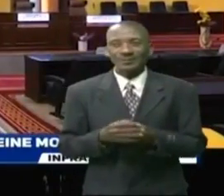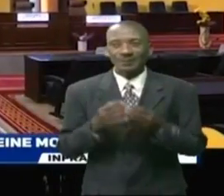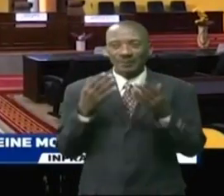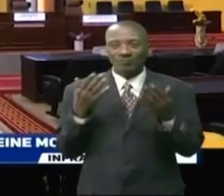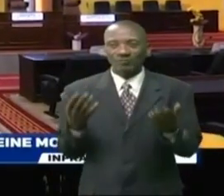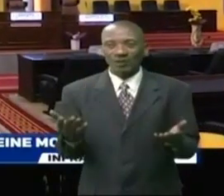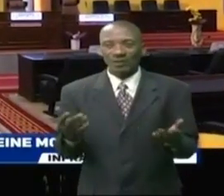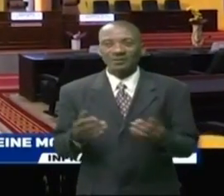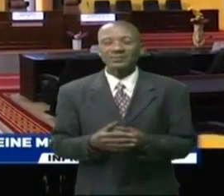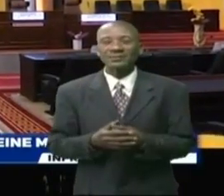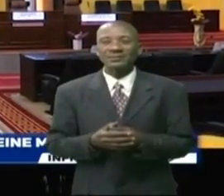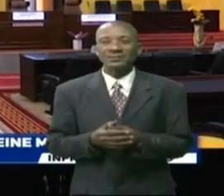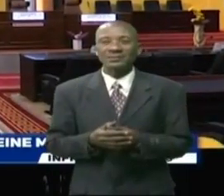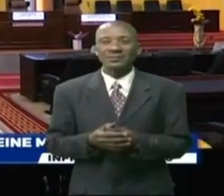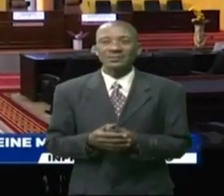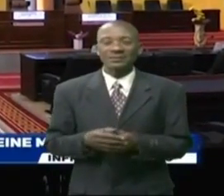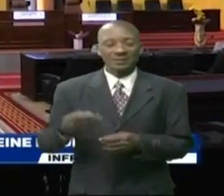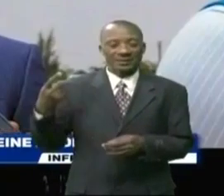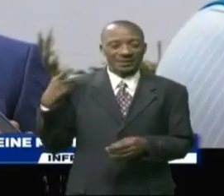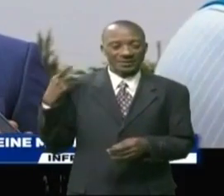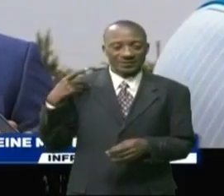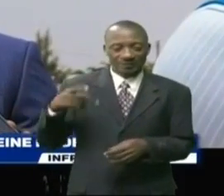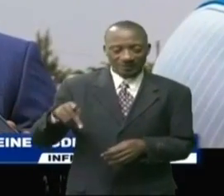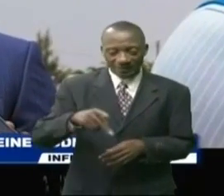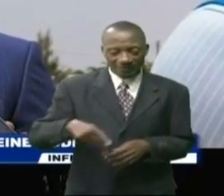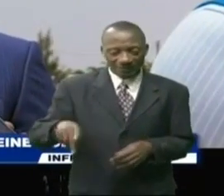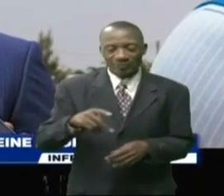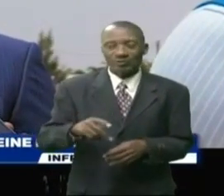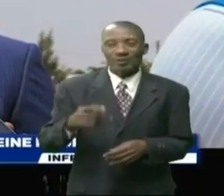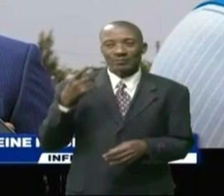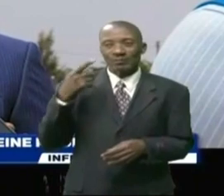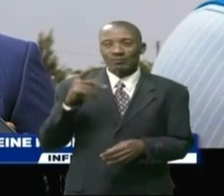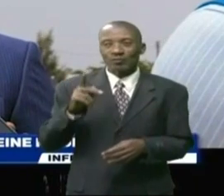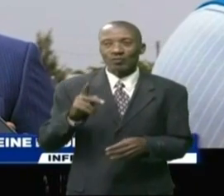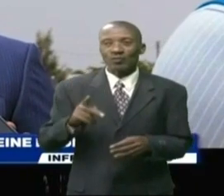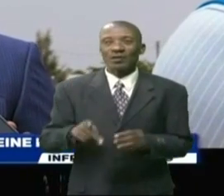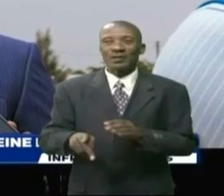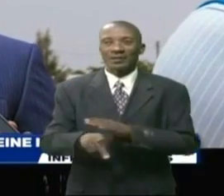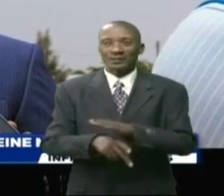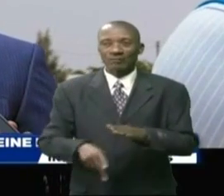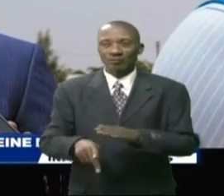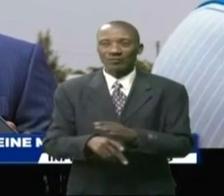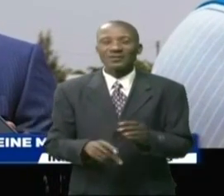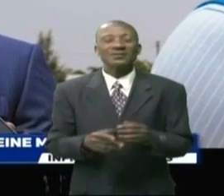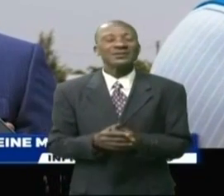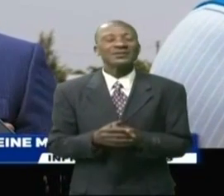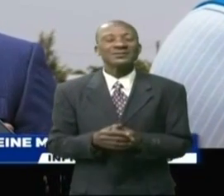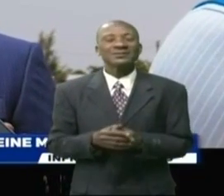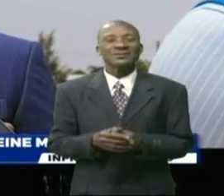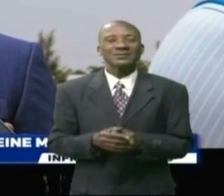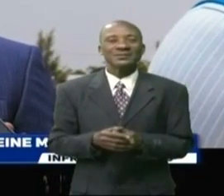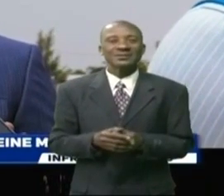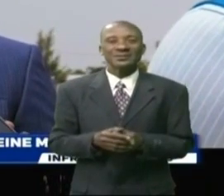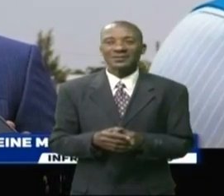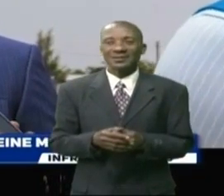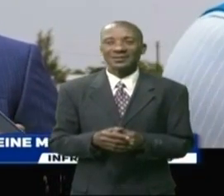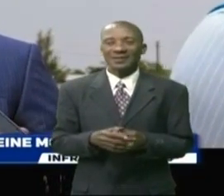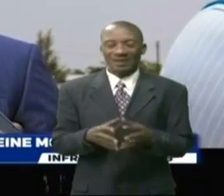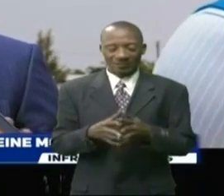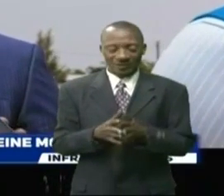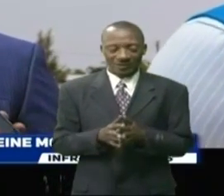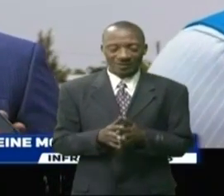les députés provinciaux du Lualaba, les services de l'Assemblée, ne devront plus être